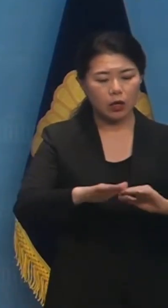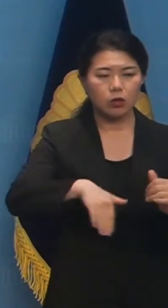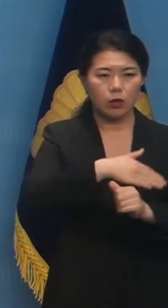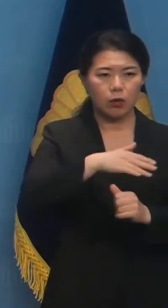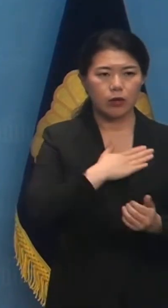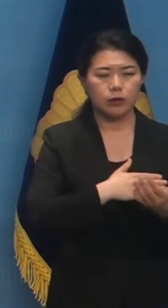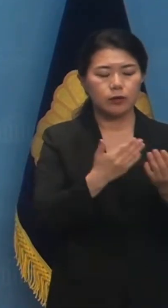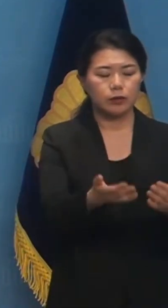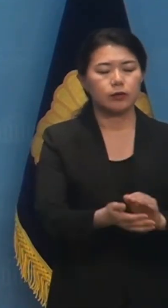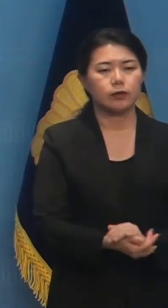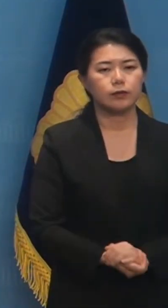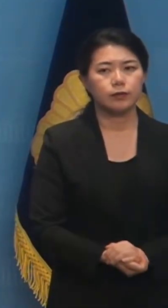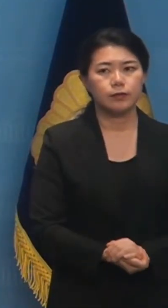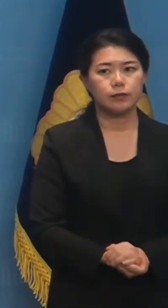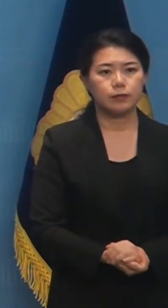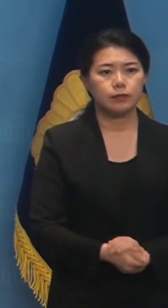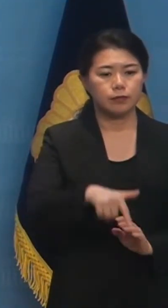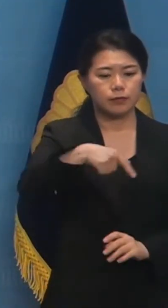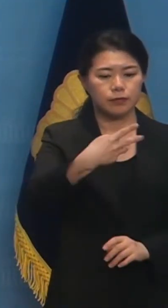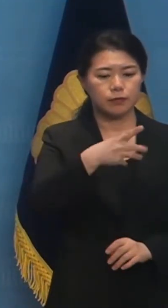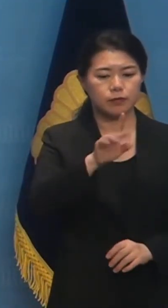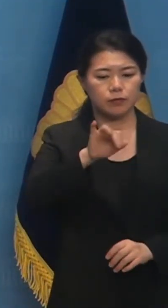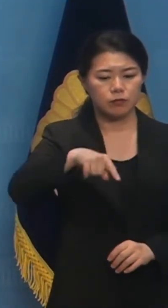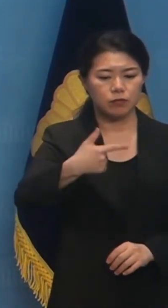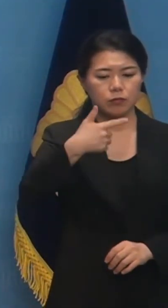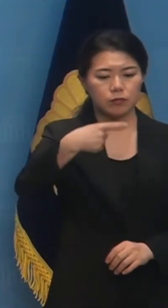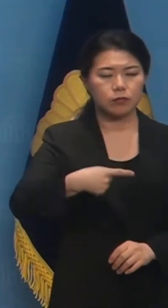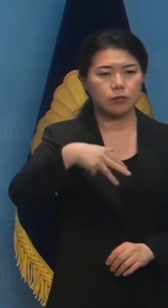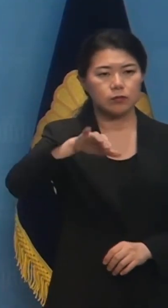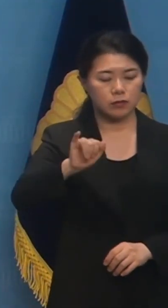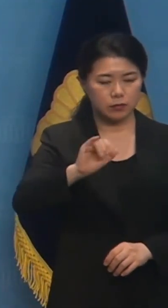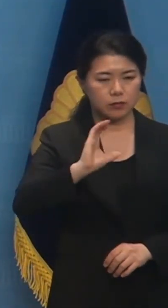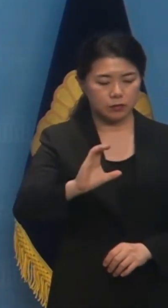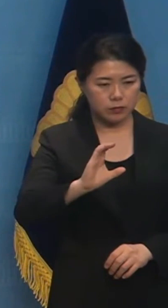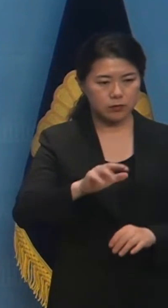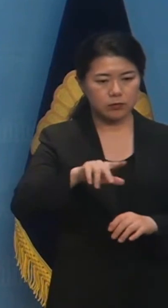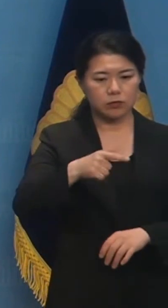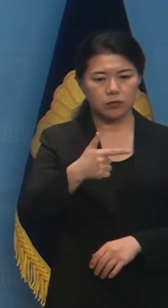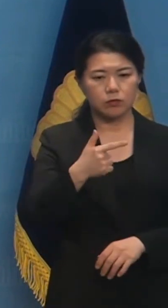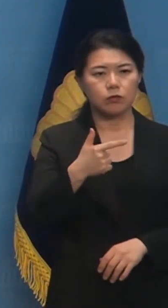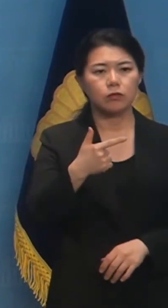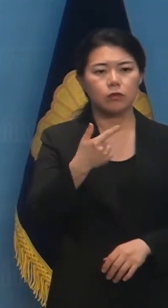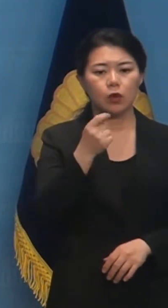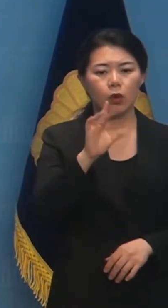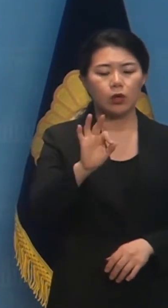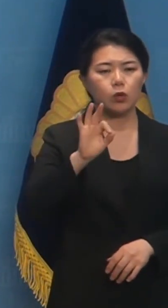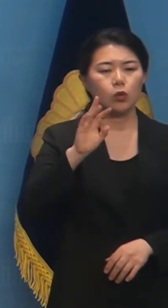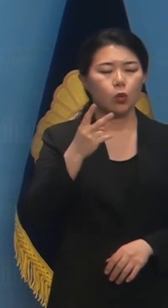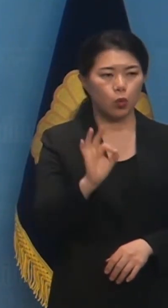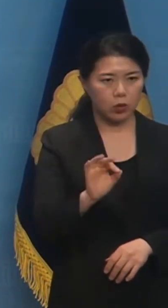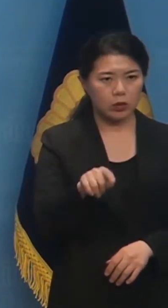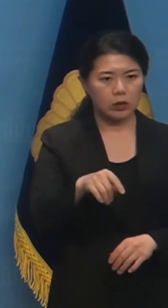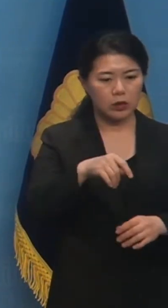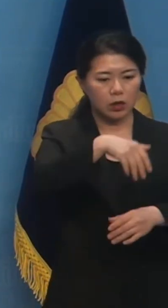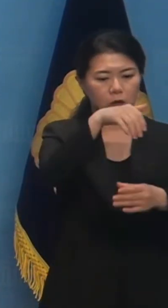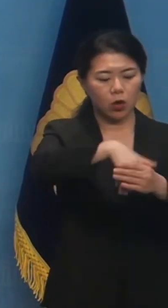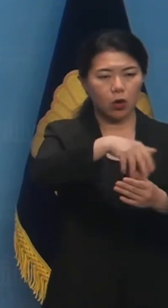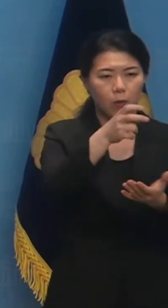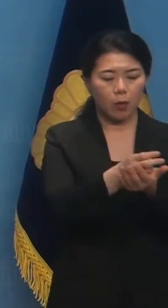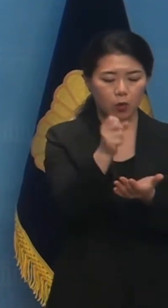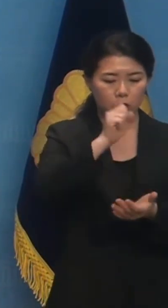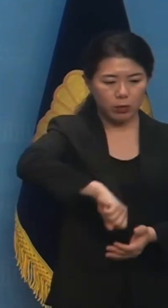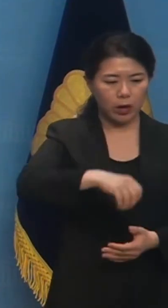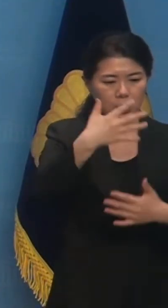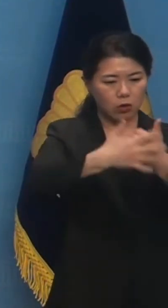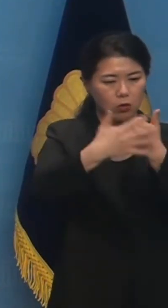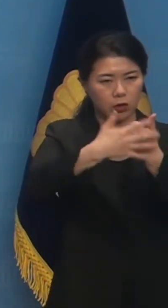보고 드리겠습니다. 그라운드 C, 홍철기 TV, 정관용 TV 등의 채널에서 공직선거법을